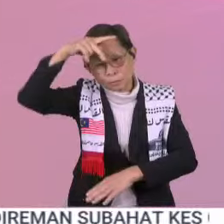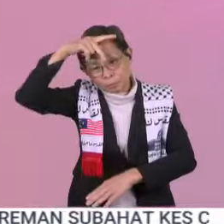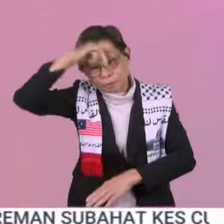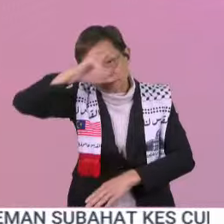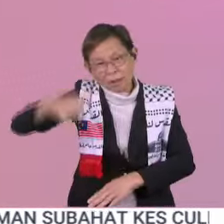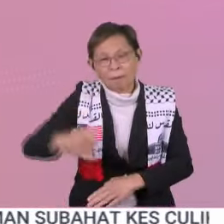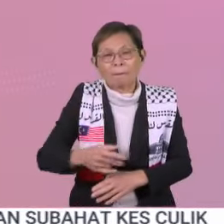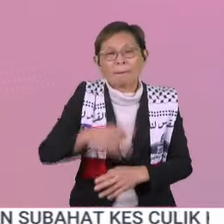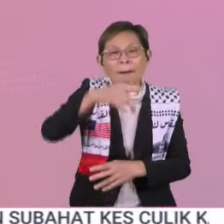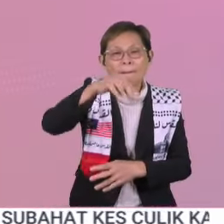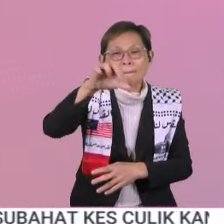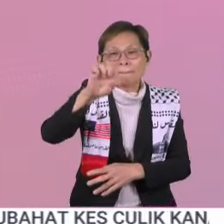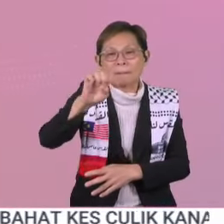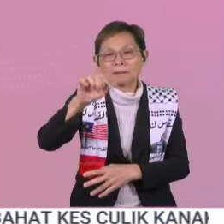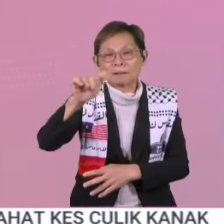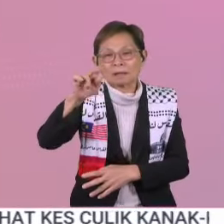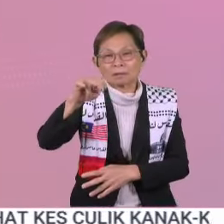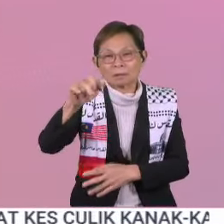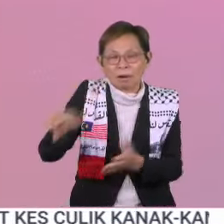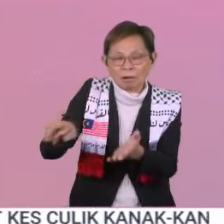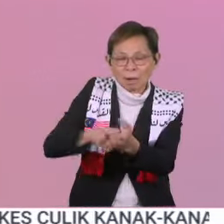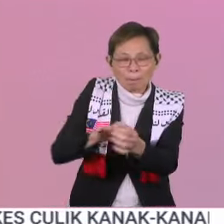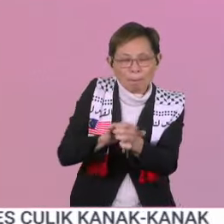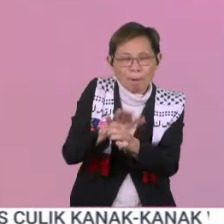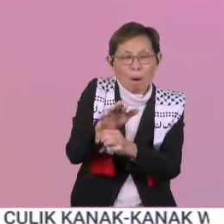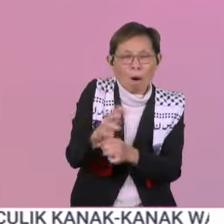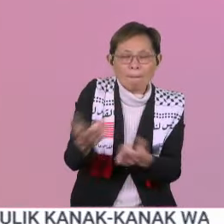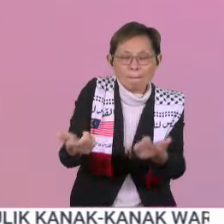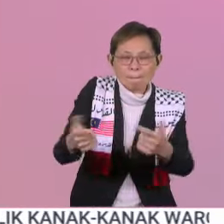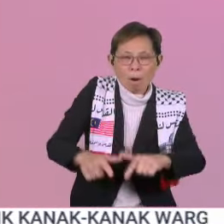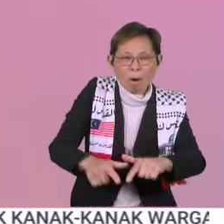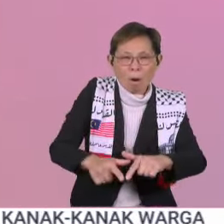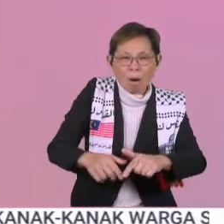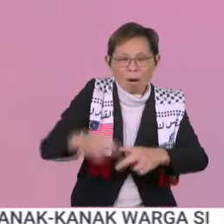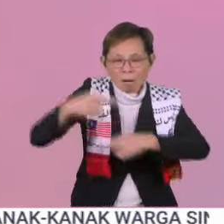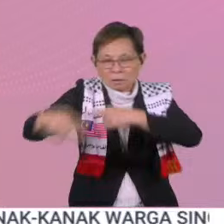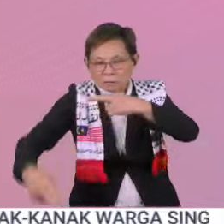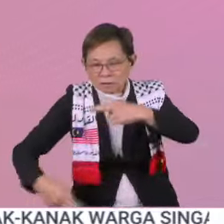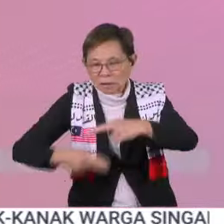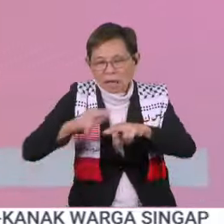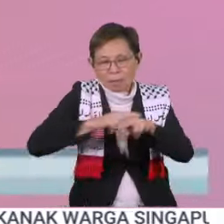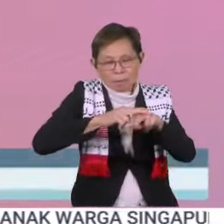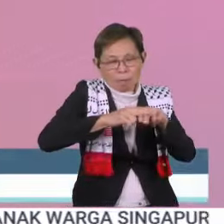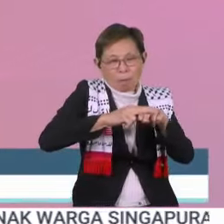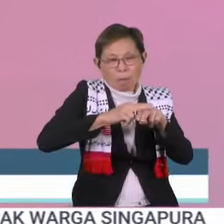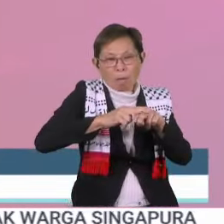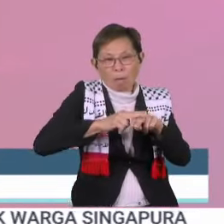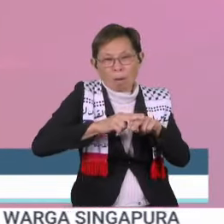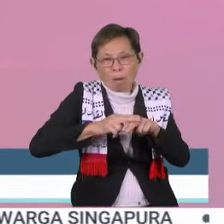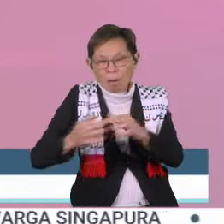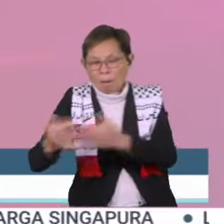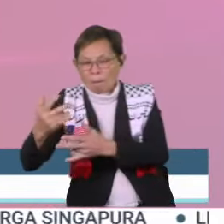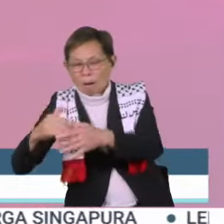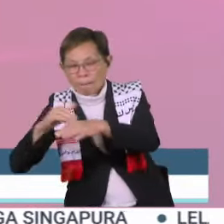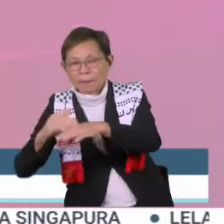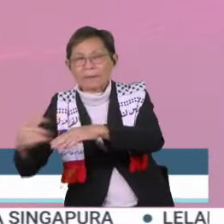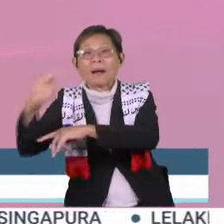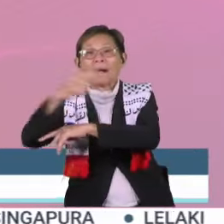Prasarana Malaysia Berhad, Prasarana Diarah mengemukakan laporan penuh berhubung insiden tayar monorail terbakar di laluan stesen monorail Titi Wangsa Selasa